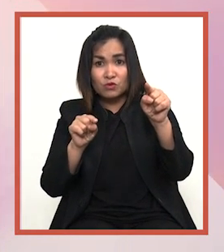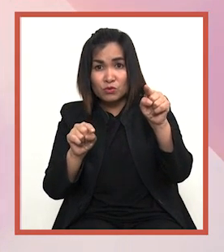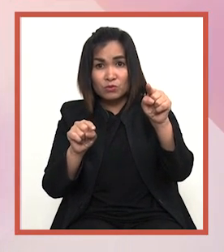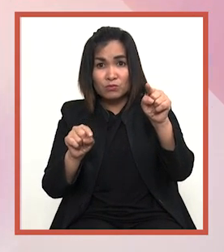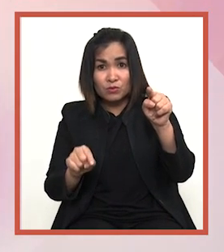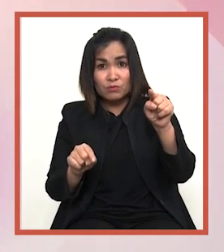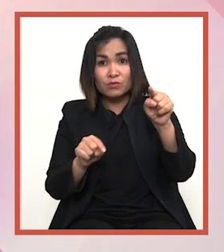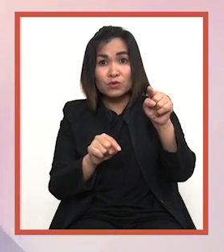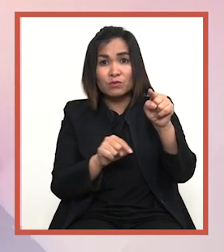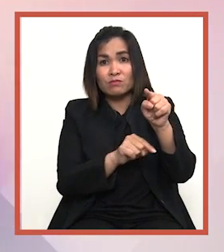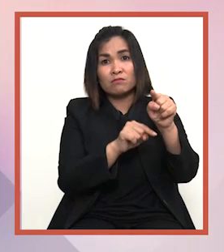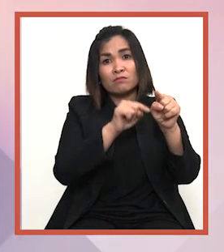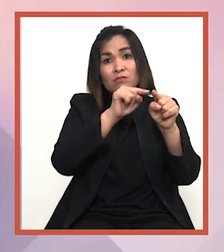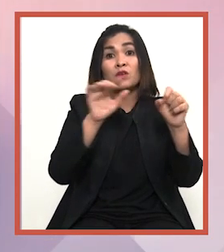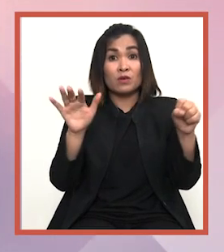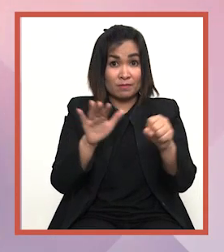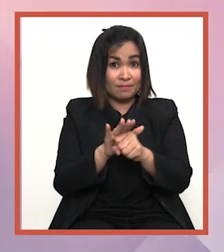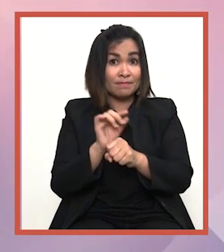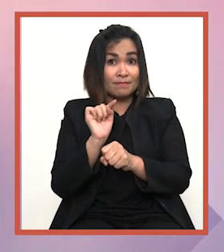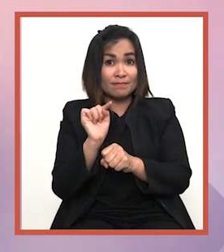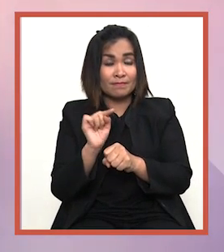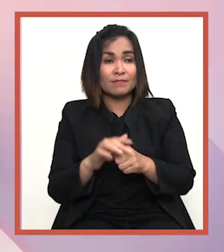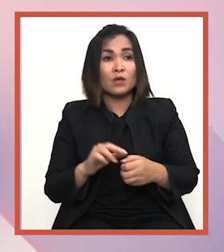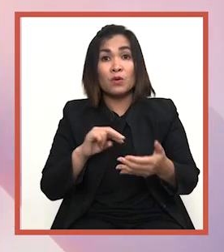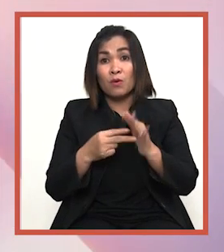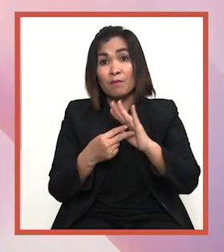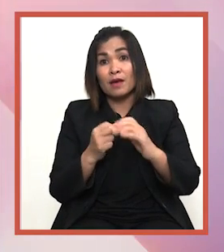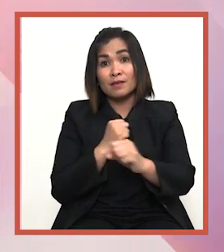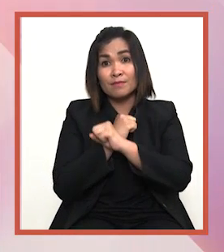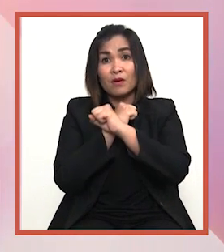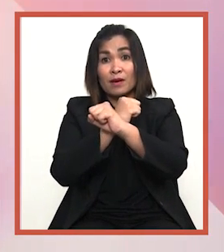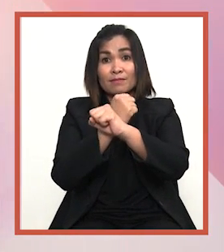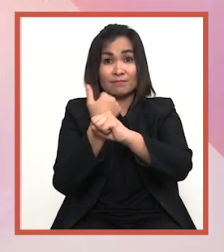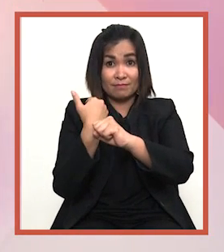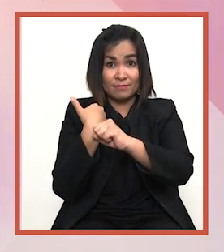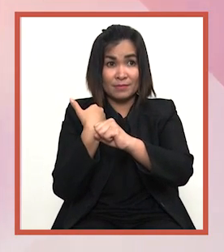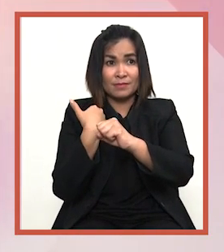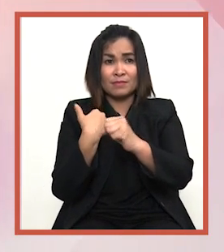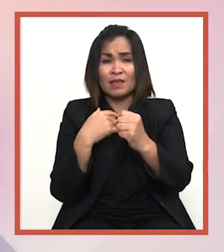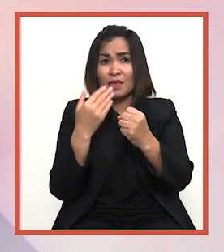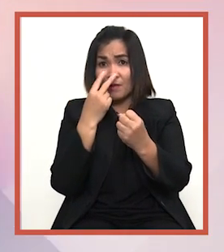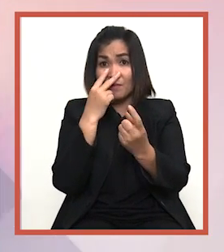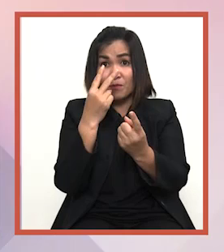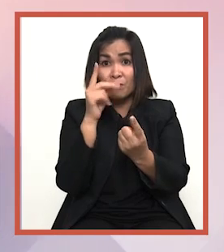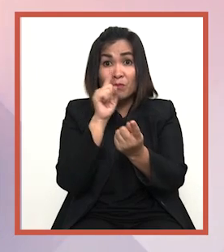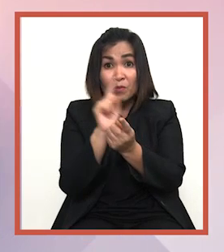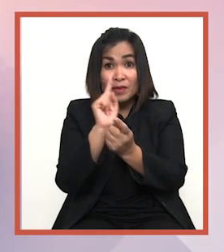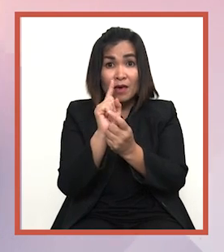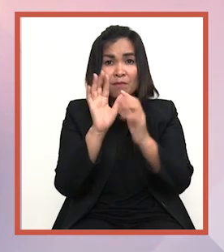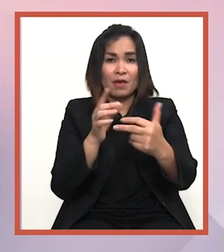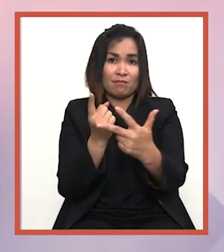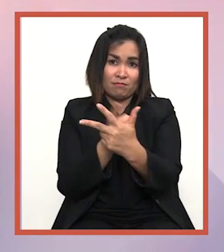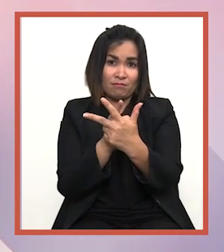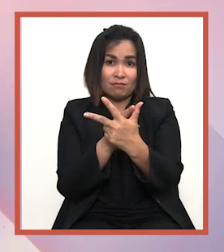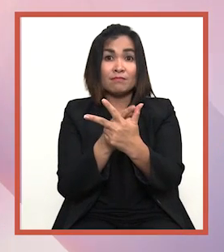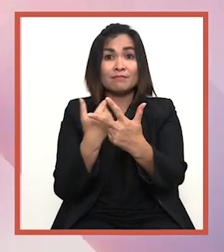ช่วงหนึ่งนะครับแล้วก็มีเส้นยาวต่อไปแล้วมีจุดนะครับนะอันนี้จะเป็นสัญลักษณ์แบบงานสมบูรณ์นะครับแบบการทำงานและ